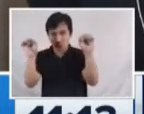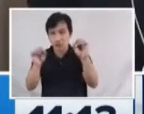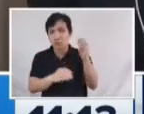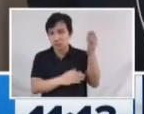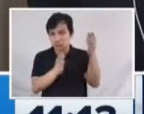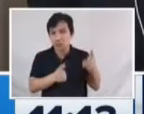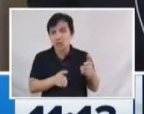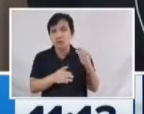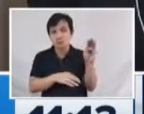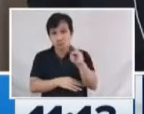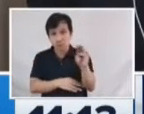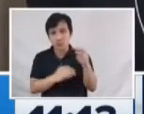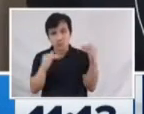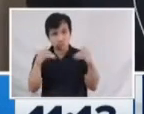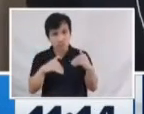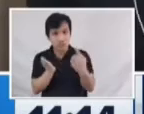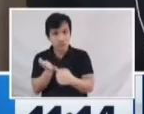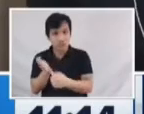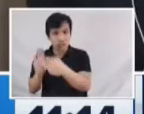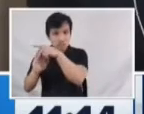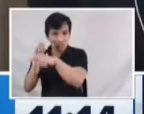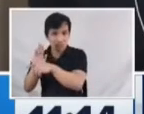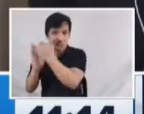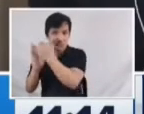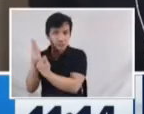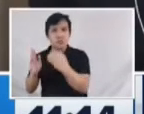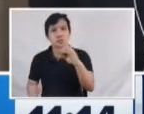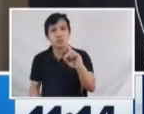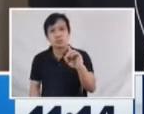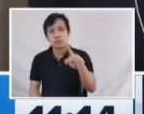versus ABS-CBN. Ano daw po ang reaction nyo rito?